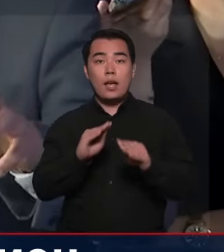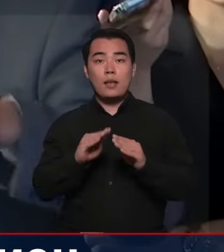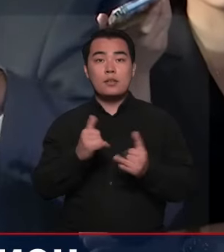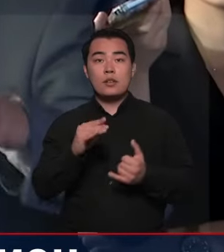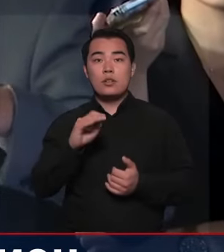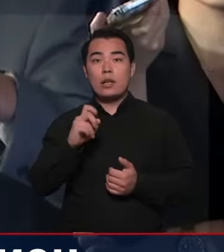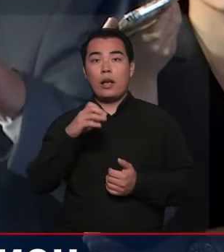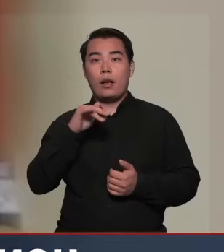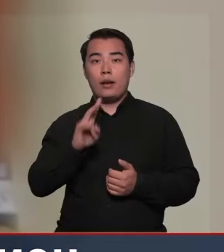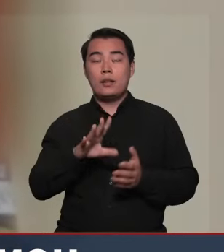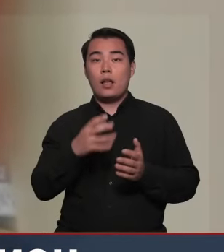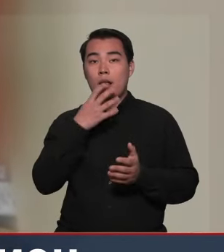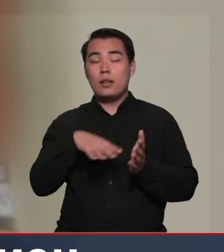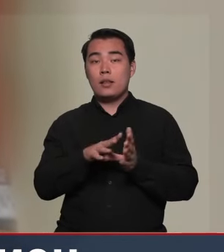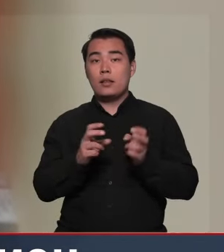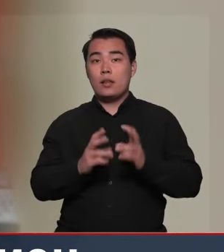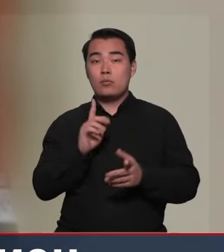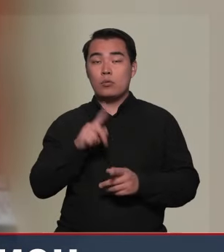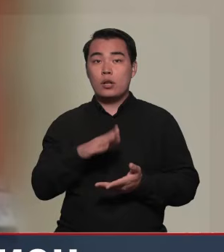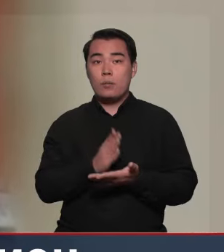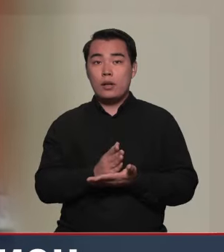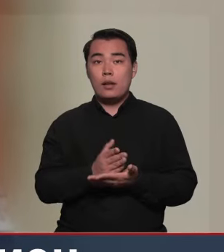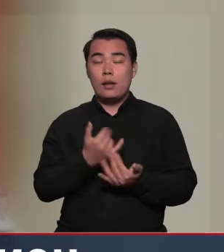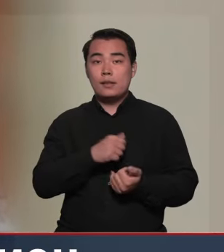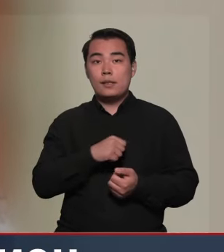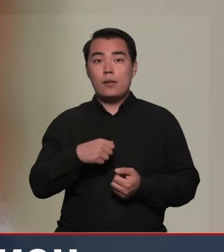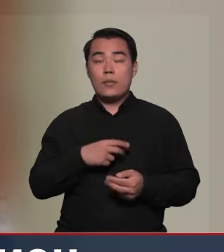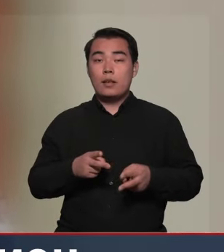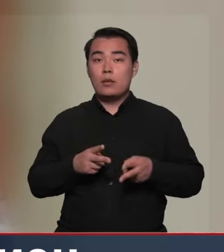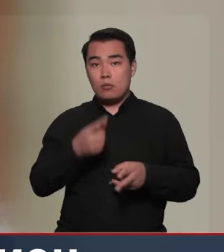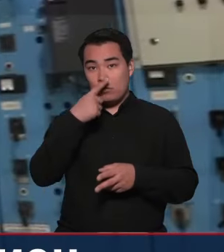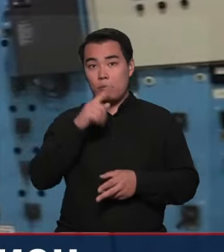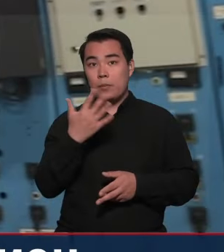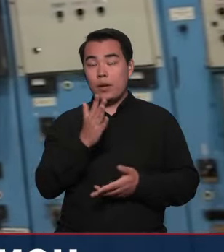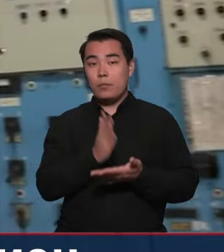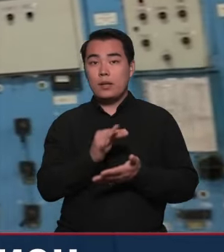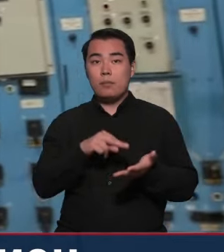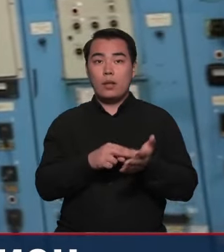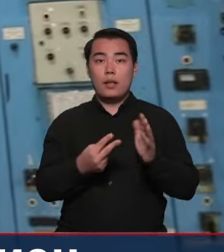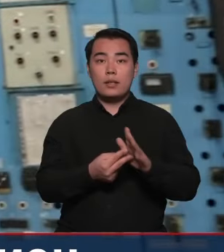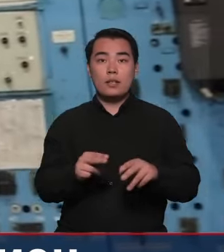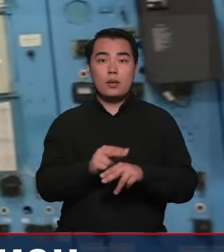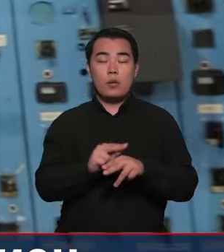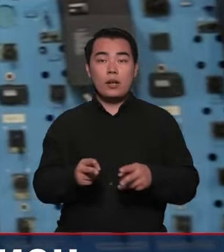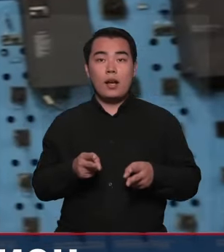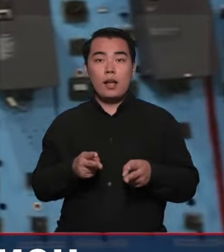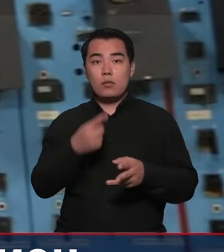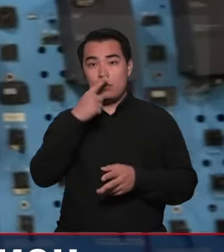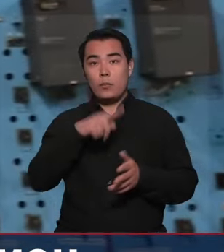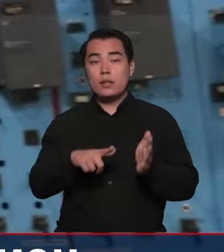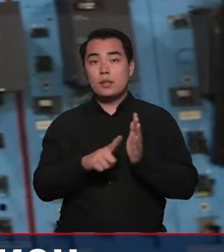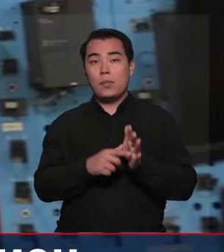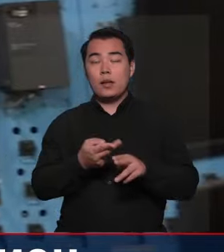на ЖЭС-Казганской ТЭЦ. Сейчас там идет капитальный ремонт котла агрегата номер 5 и планируется ремонт котла номер